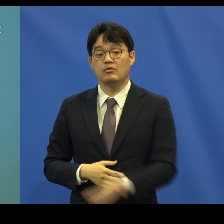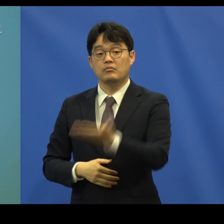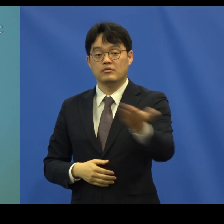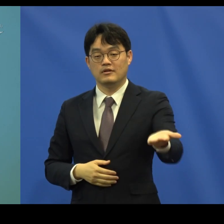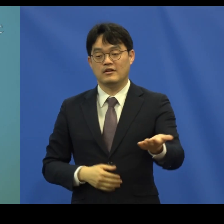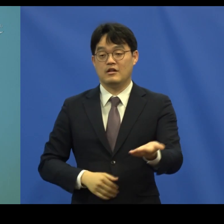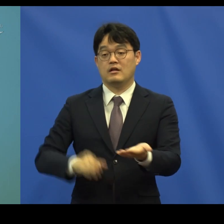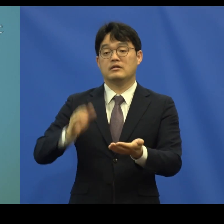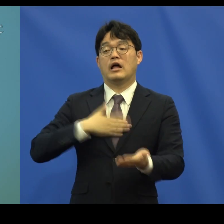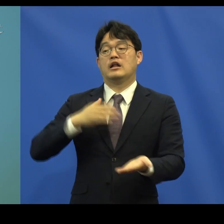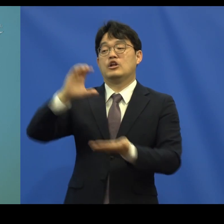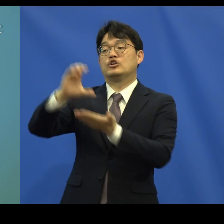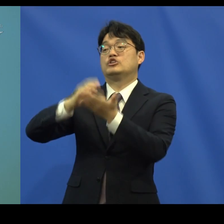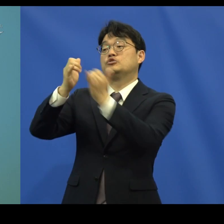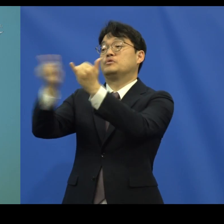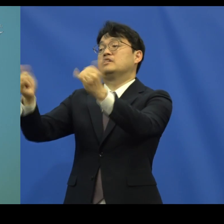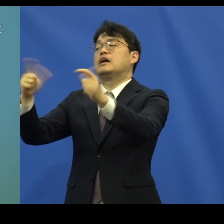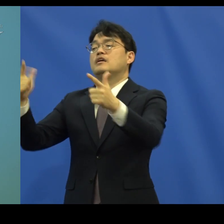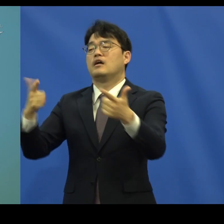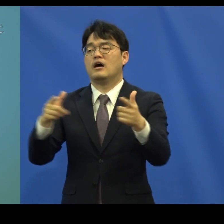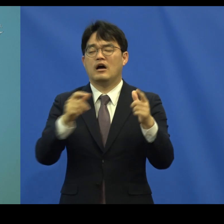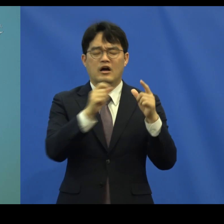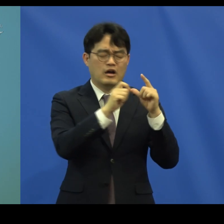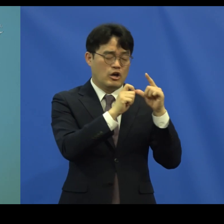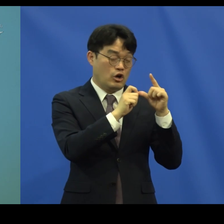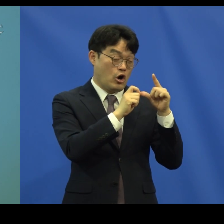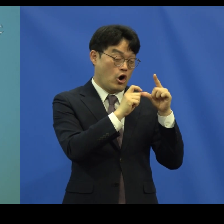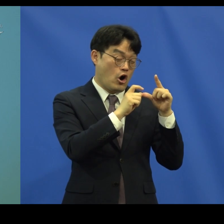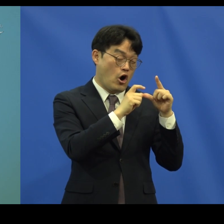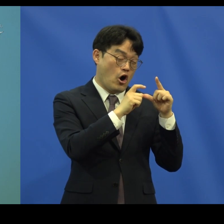그죠? 거의 롤렉스 시계다.